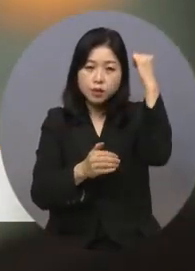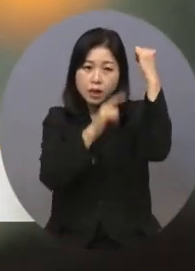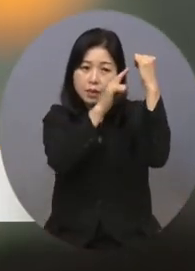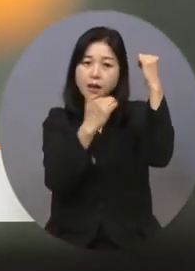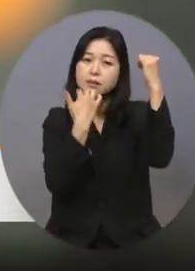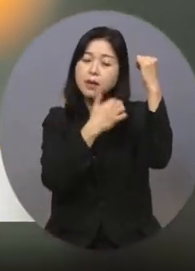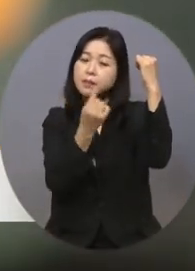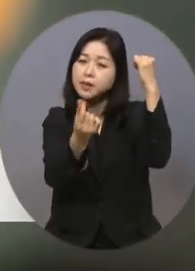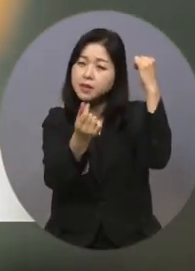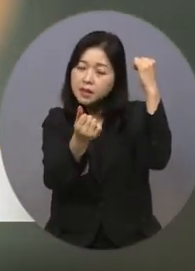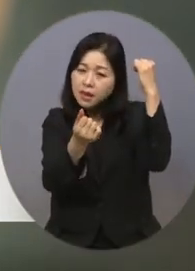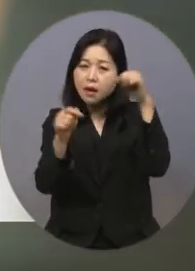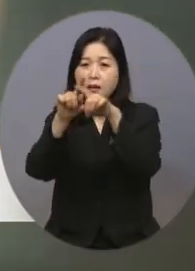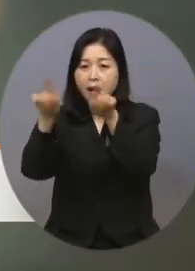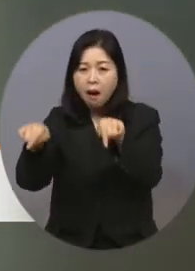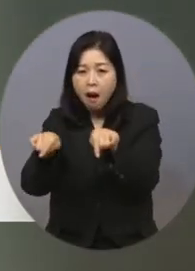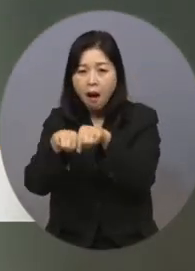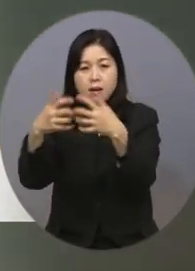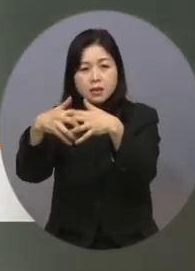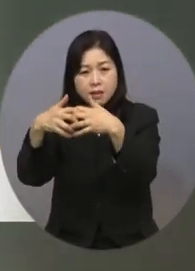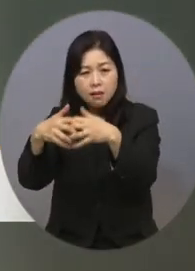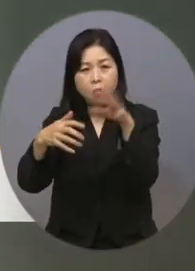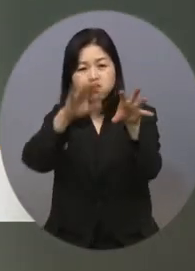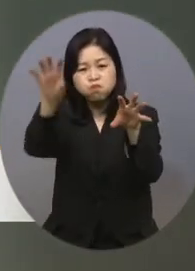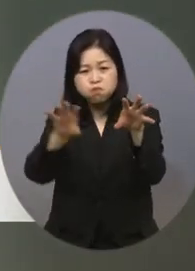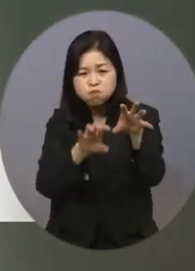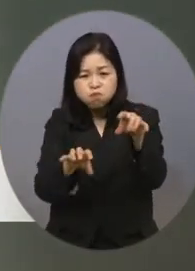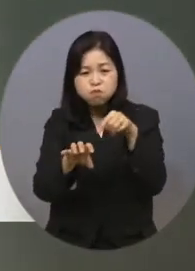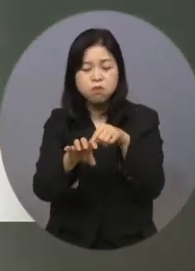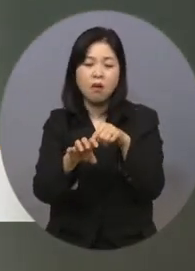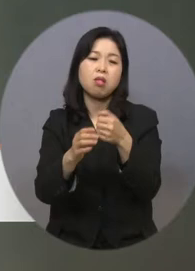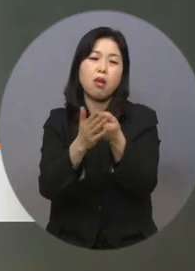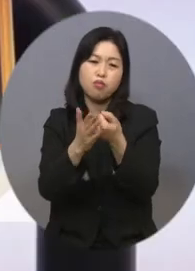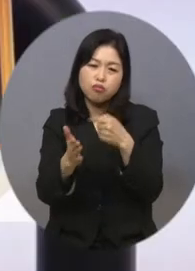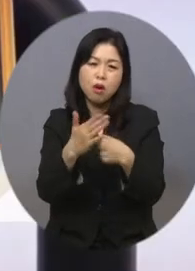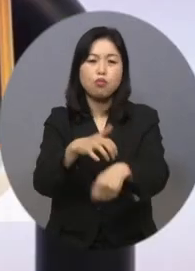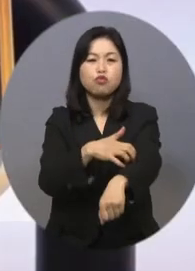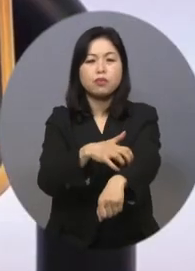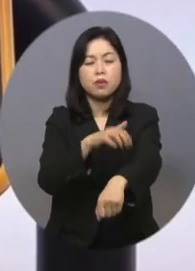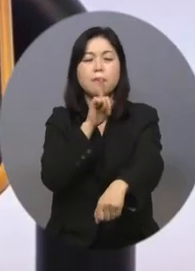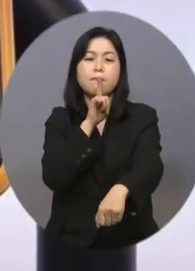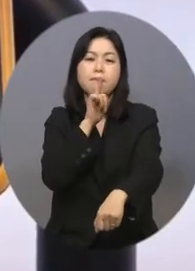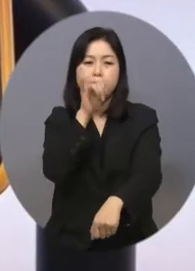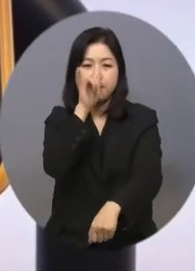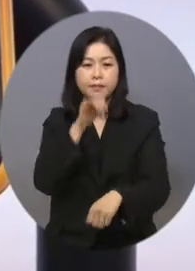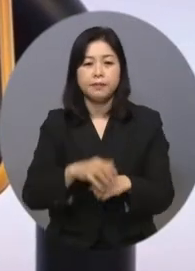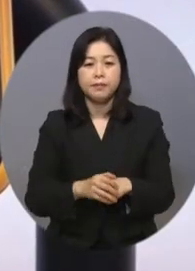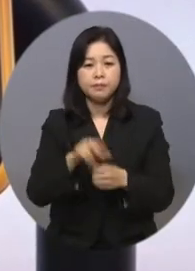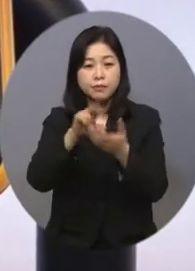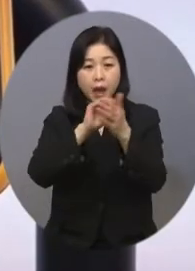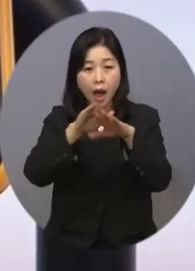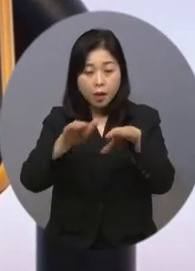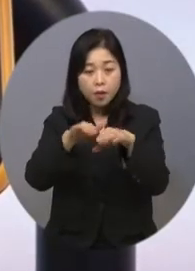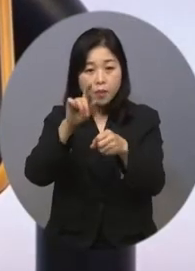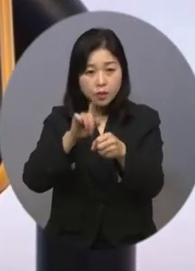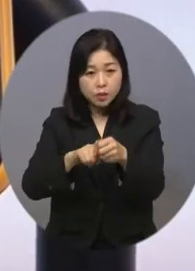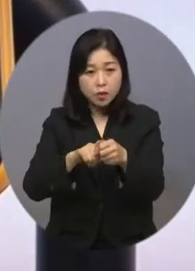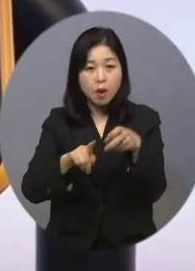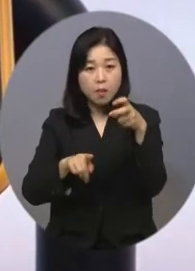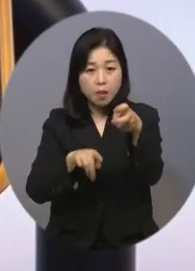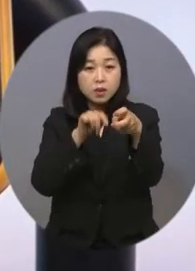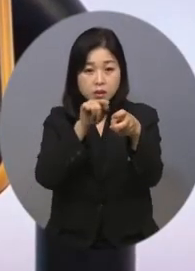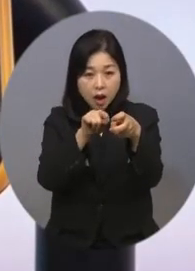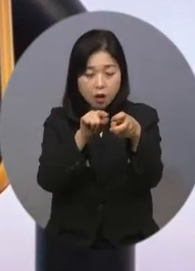단말기가 매번 다른 위치에 있어 어려움을 호소하고 있습니다. 이를 해소하기 위해 버스 내부와